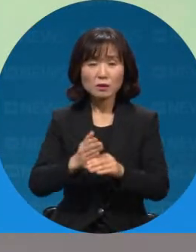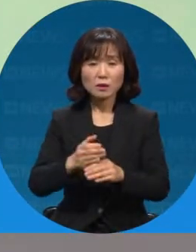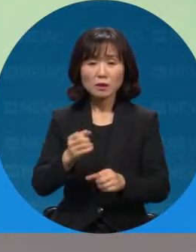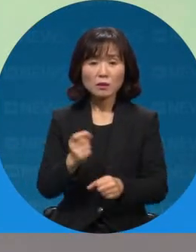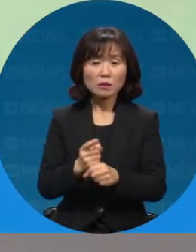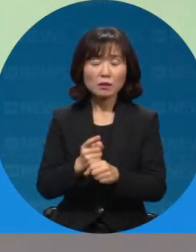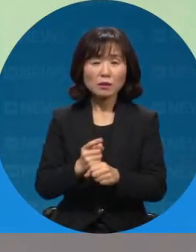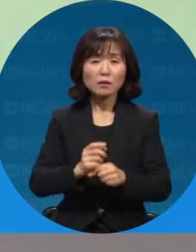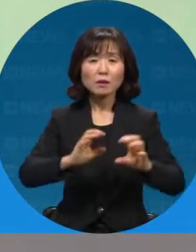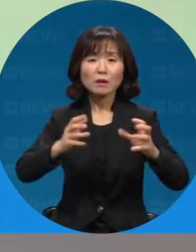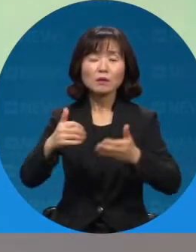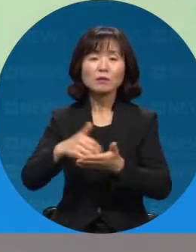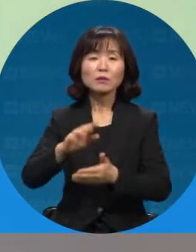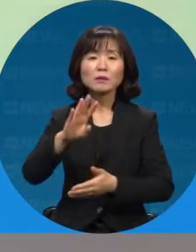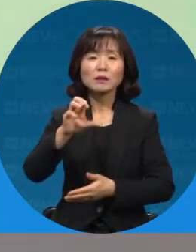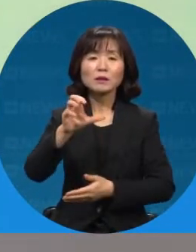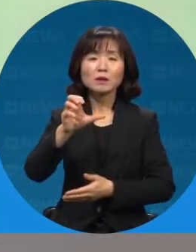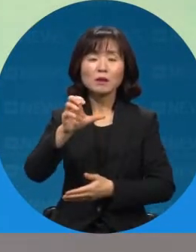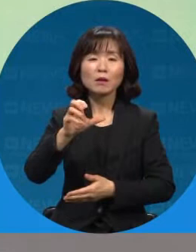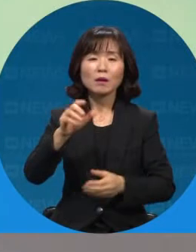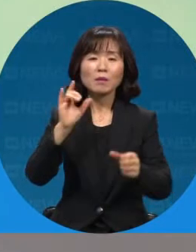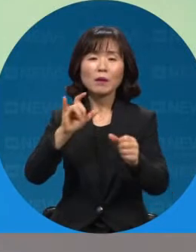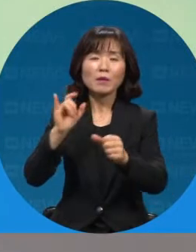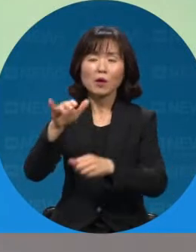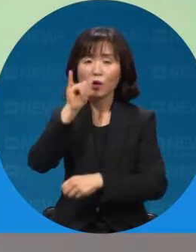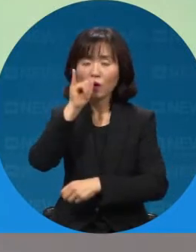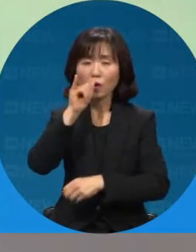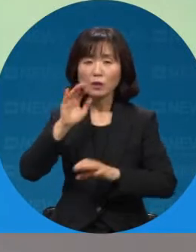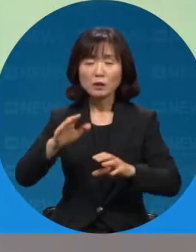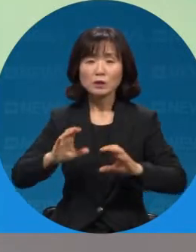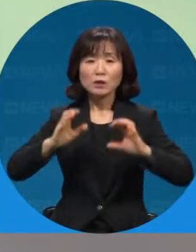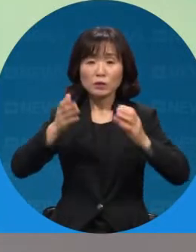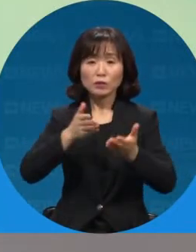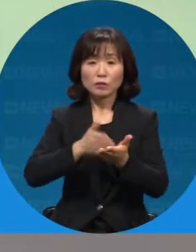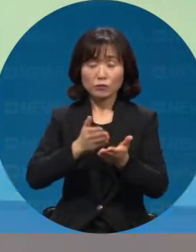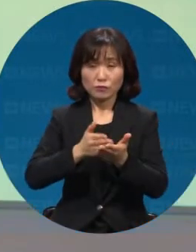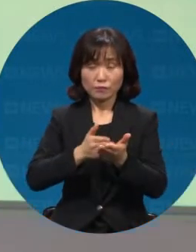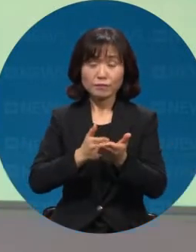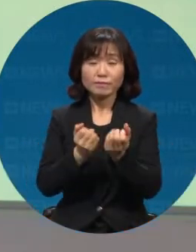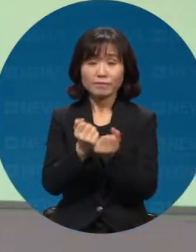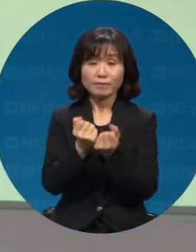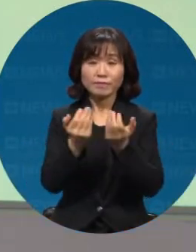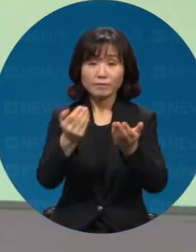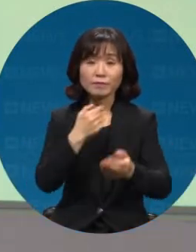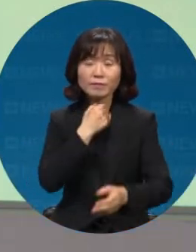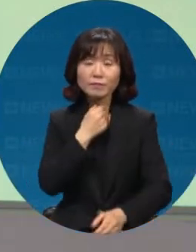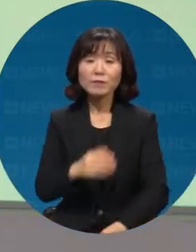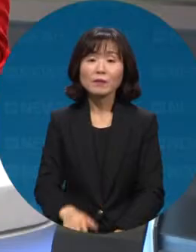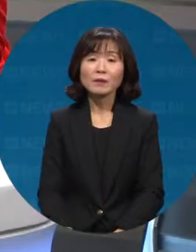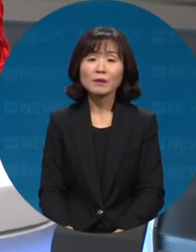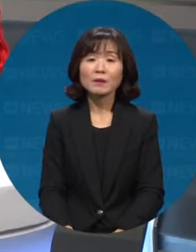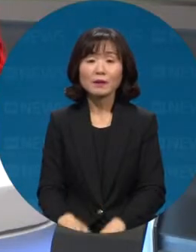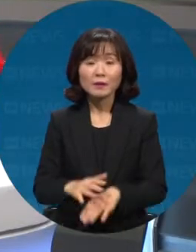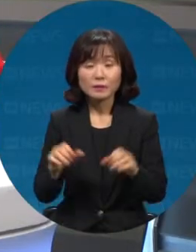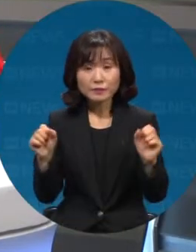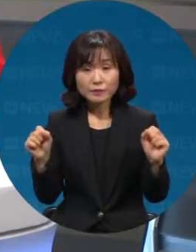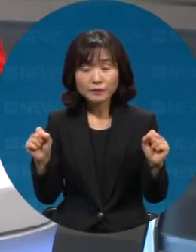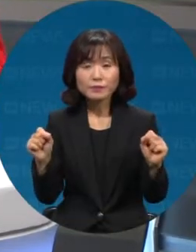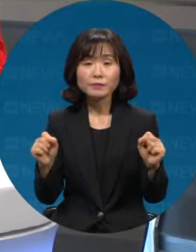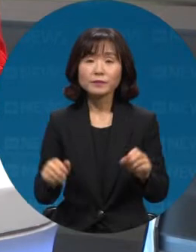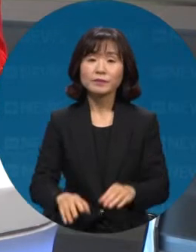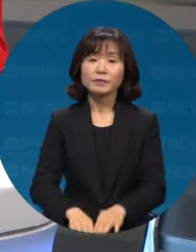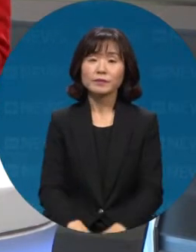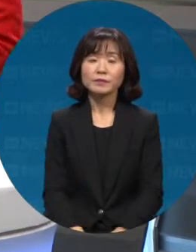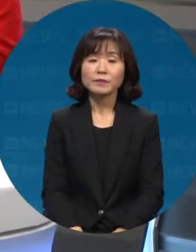95개 국가에서 확진 자가 나왔는데요 오늘 글로벌 뉴스 브리핑 에서 자세히 살펴보겠습니다 길 금이 기자 안녕하세요 하세요